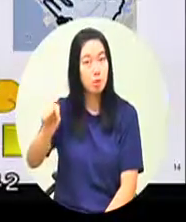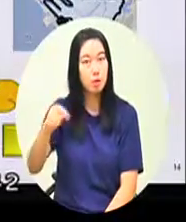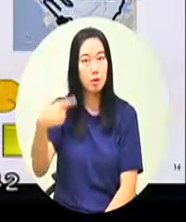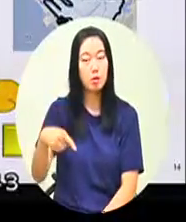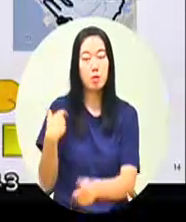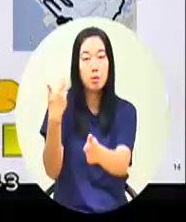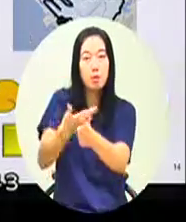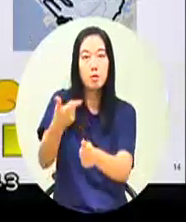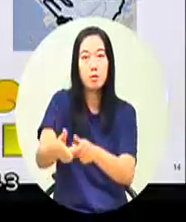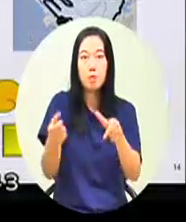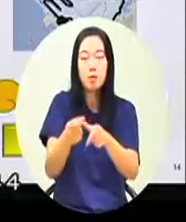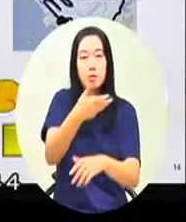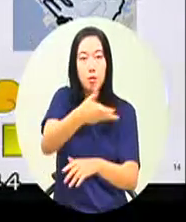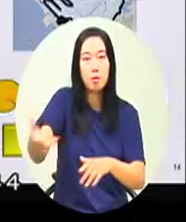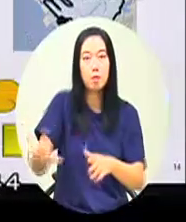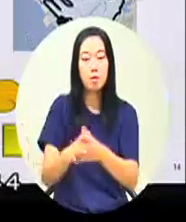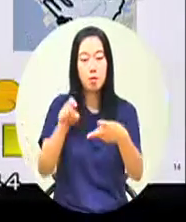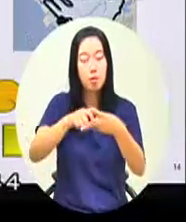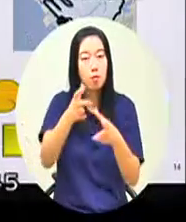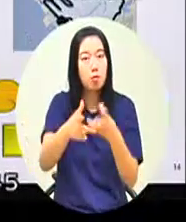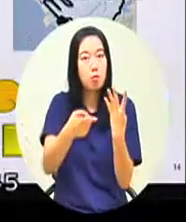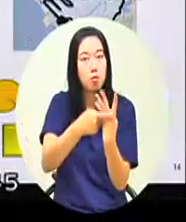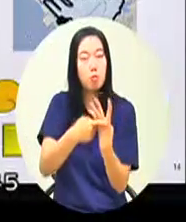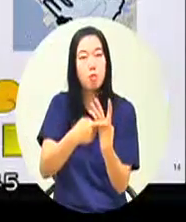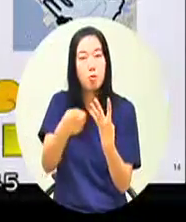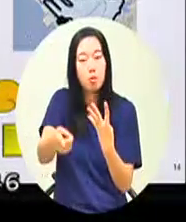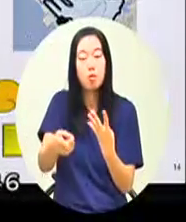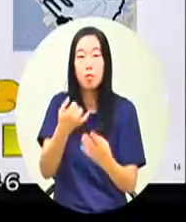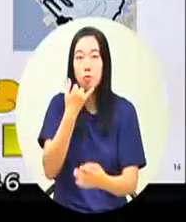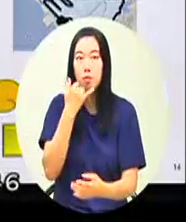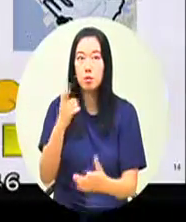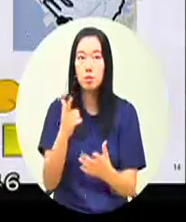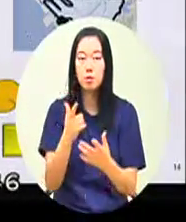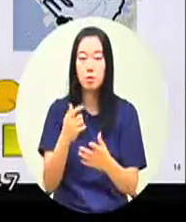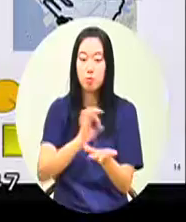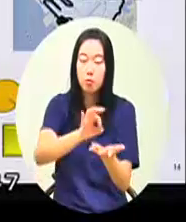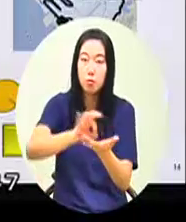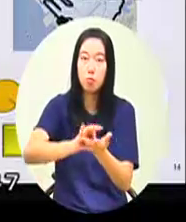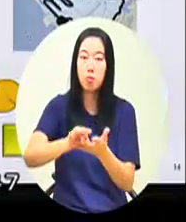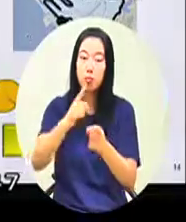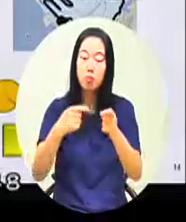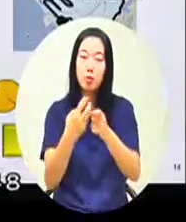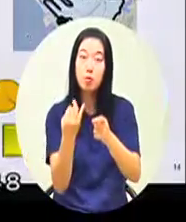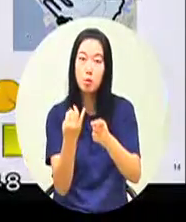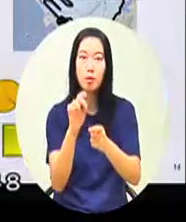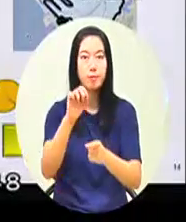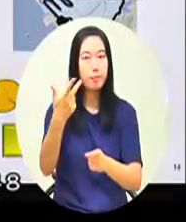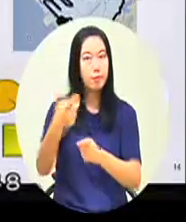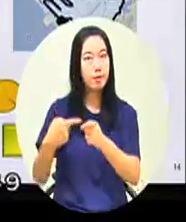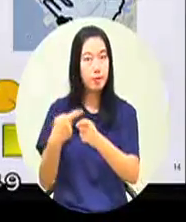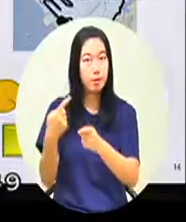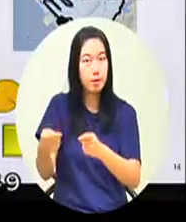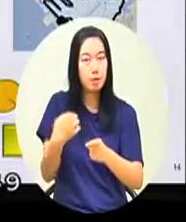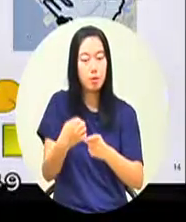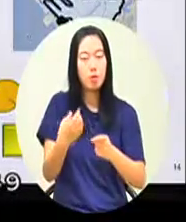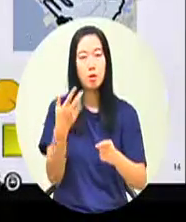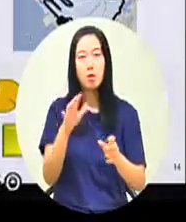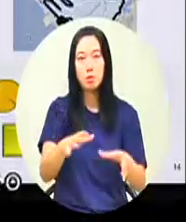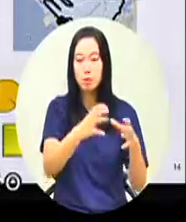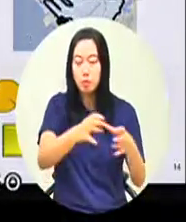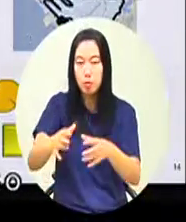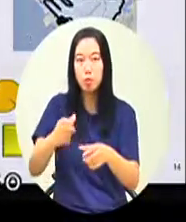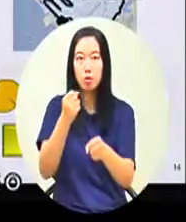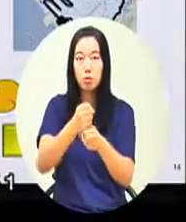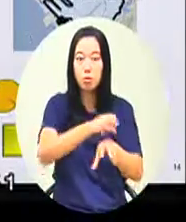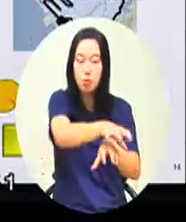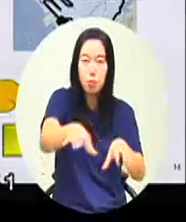区工业区的这个厂商用水，那特许期间是17年。那目前我们持续在办理一些管线协调以及环